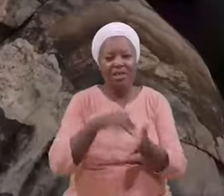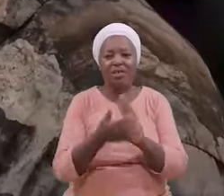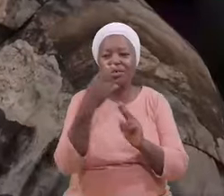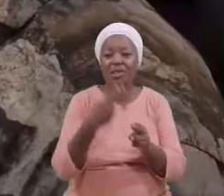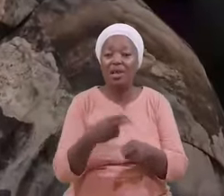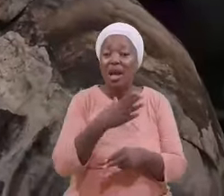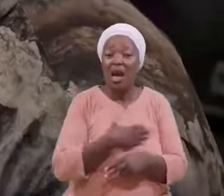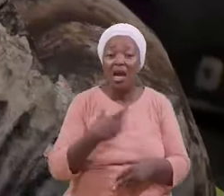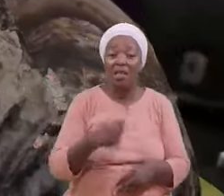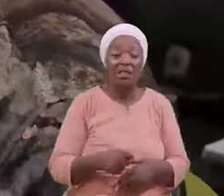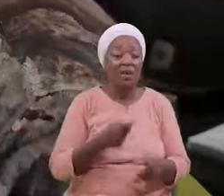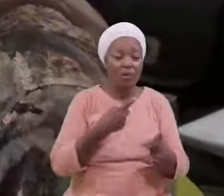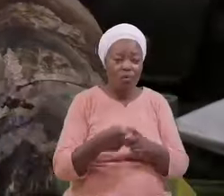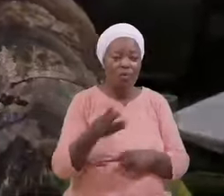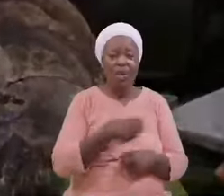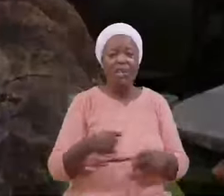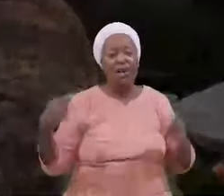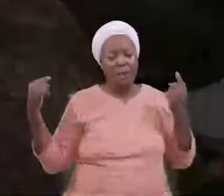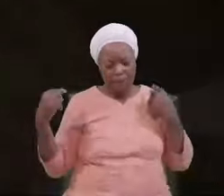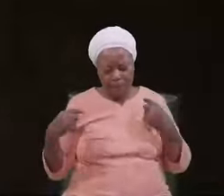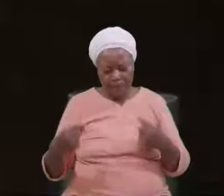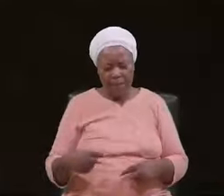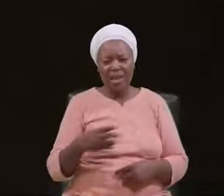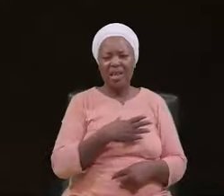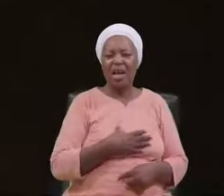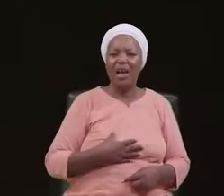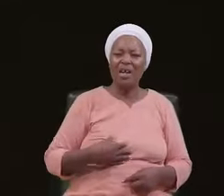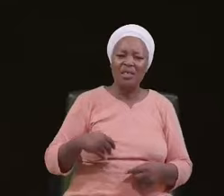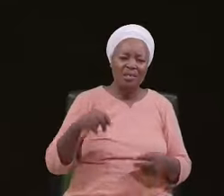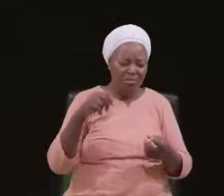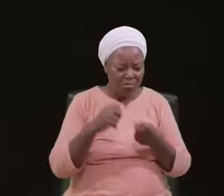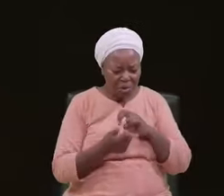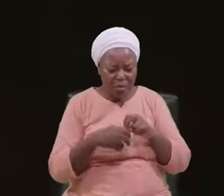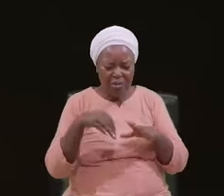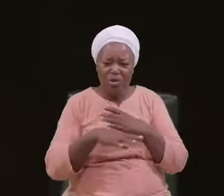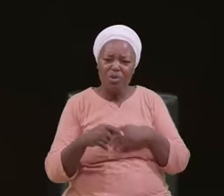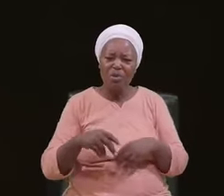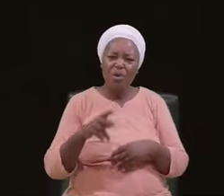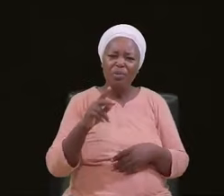plaie, la douleur, la lacération